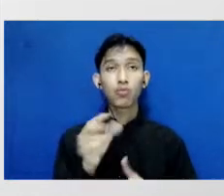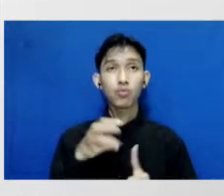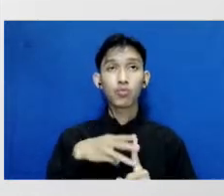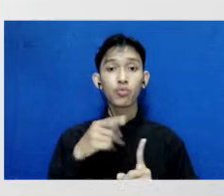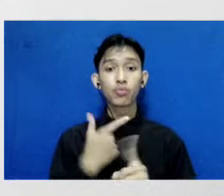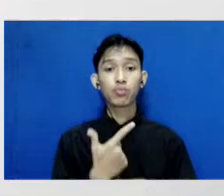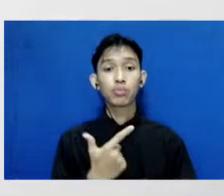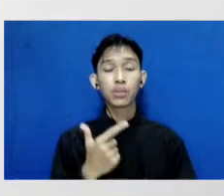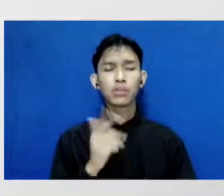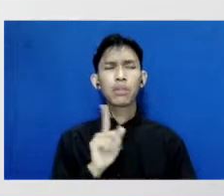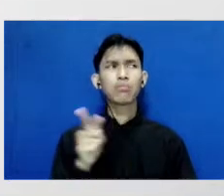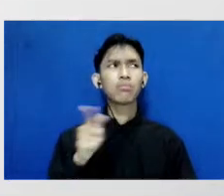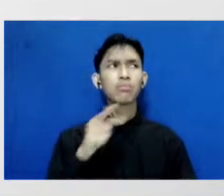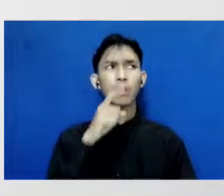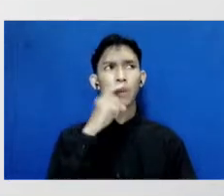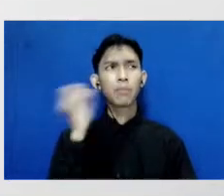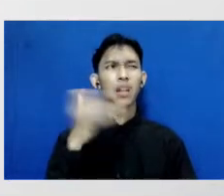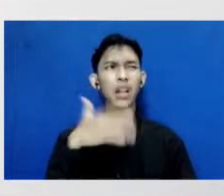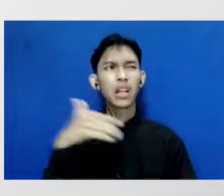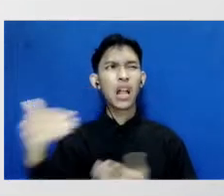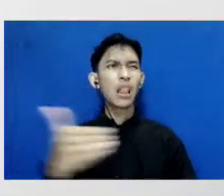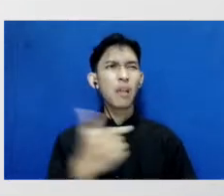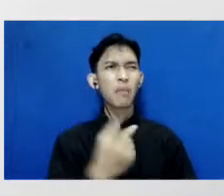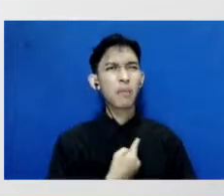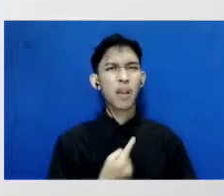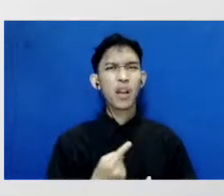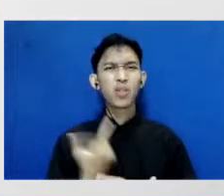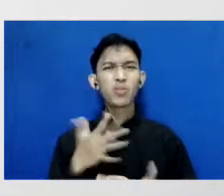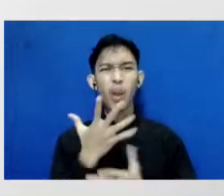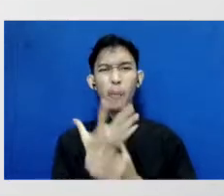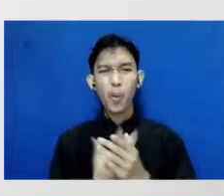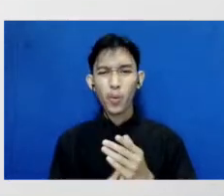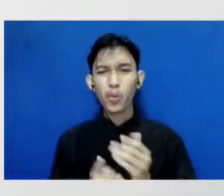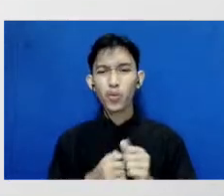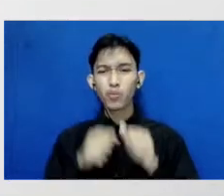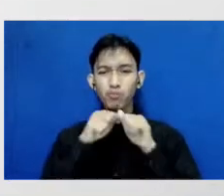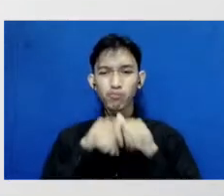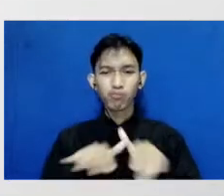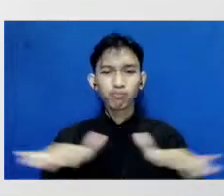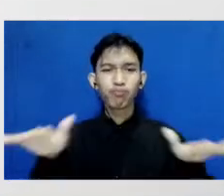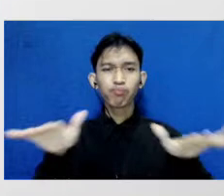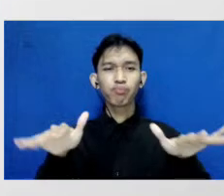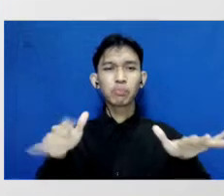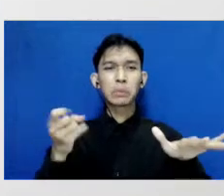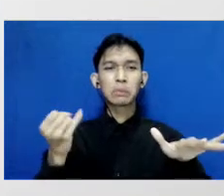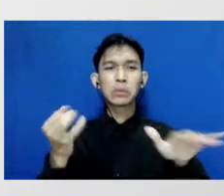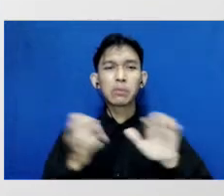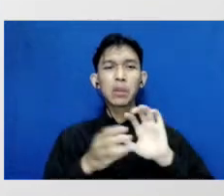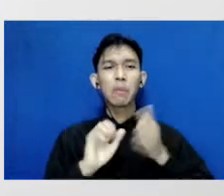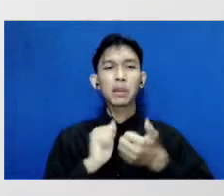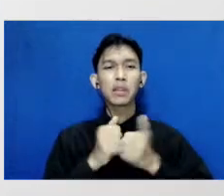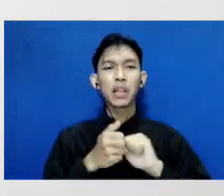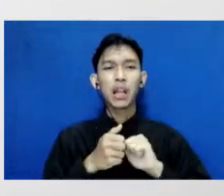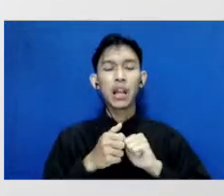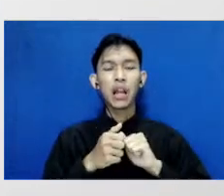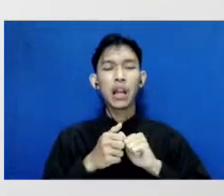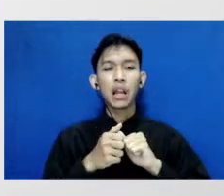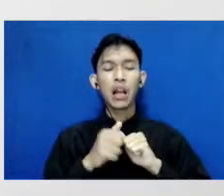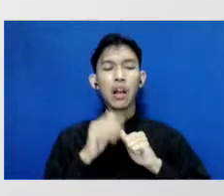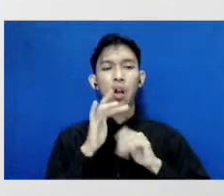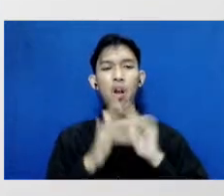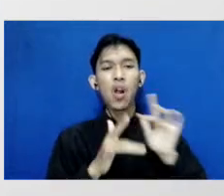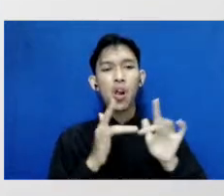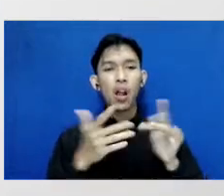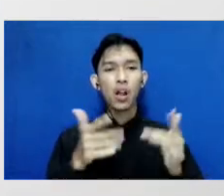Ruby bilang data-data pribadi yang terlanjur bocor dan terekspos dari sejumlah kasus di berbagai platform online itu